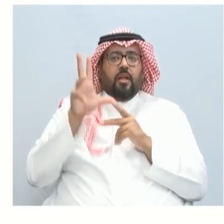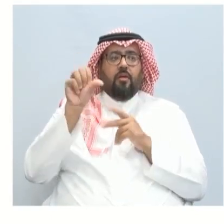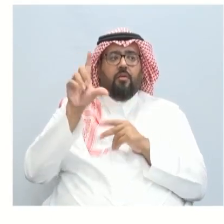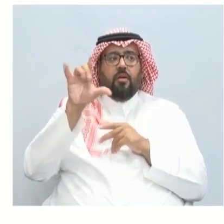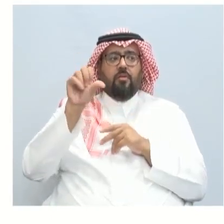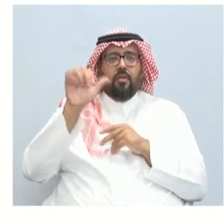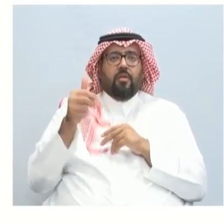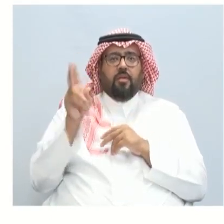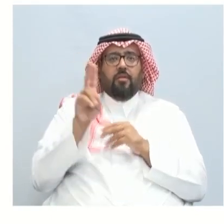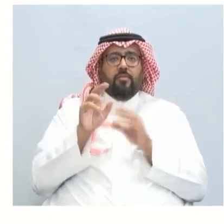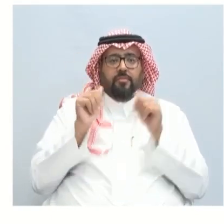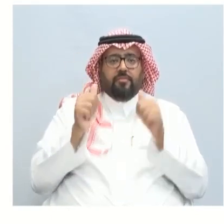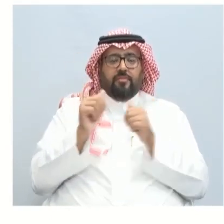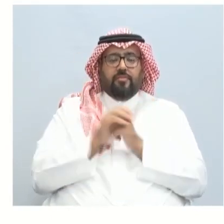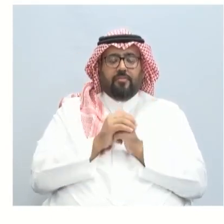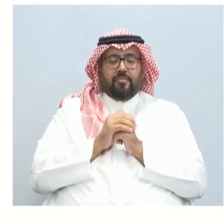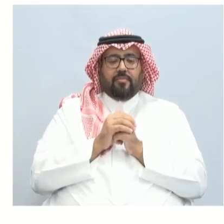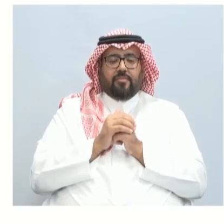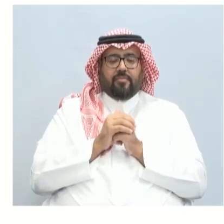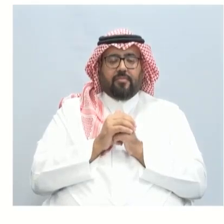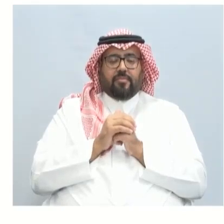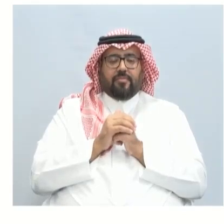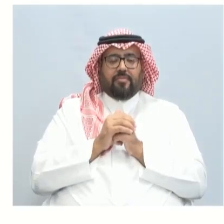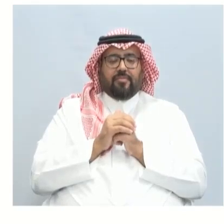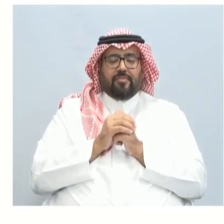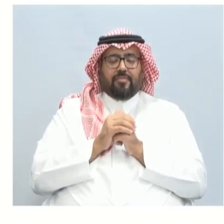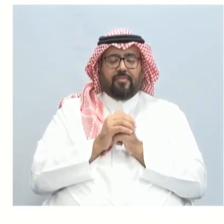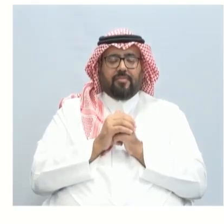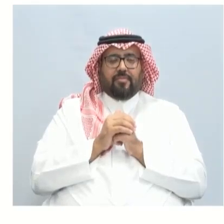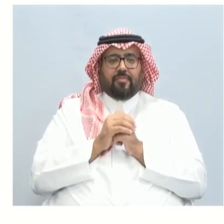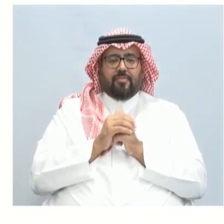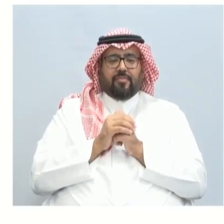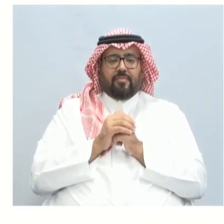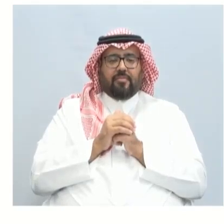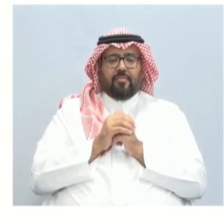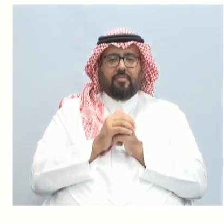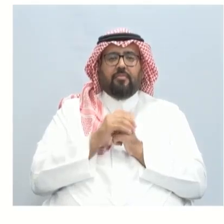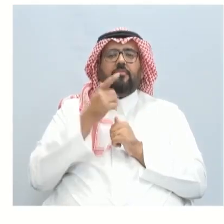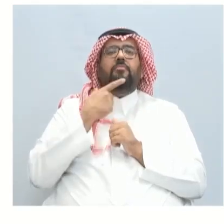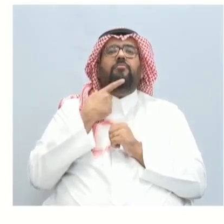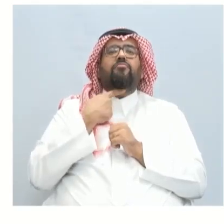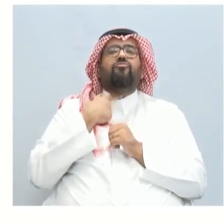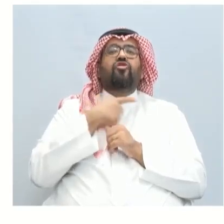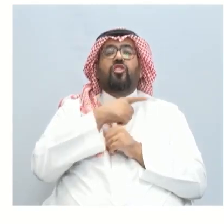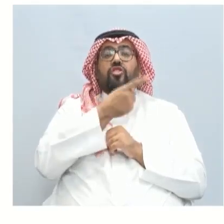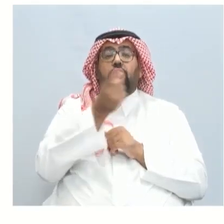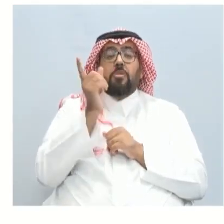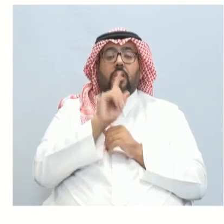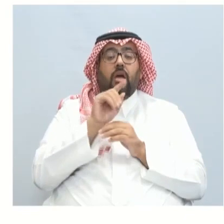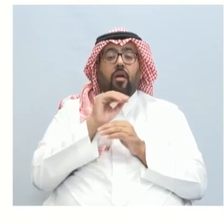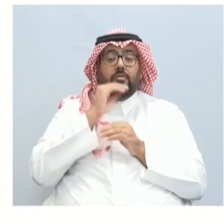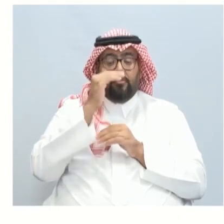ابنائي وبناتي الطلاب ما هي الاولويات نريد ان الجميع يشارك